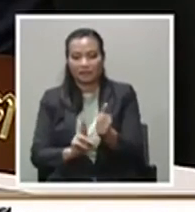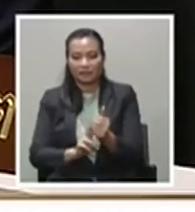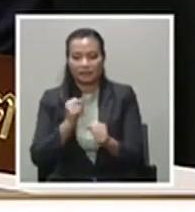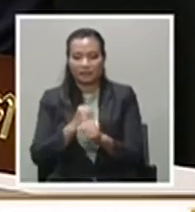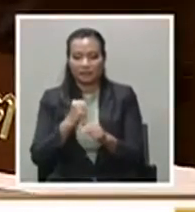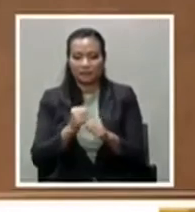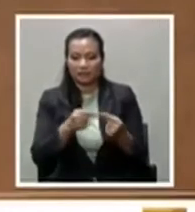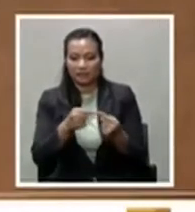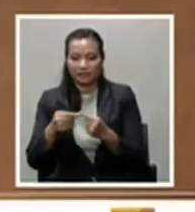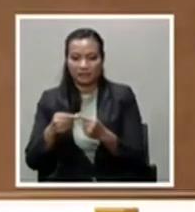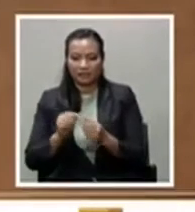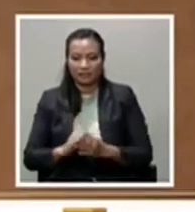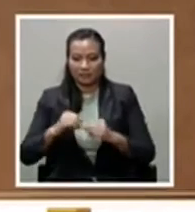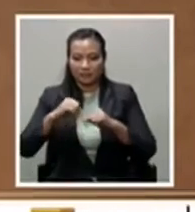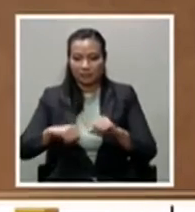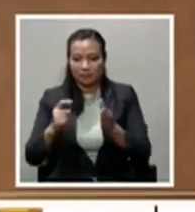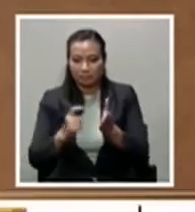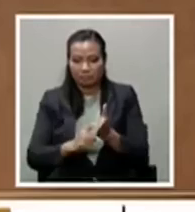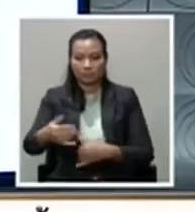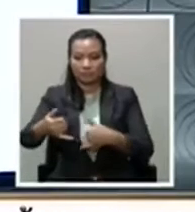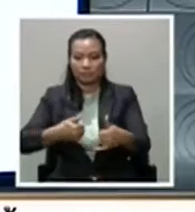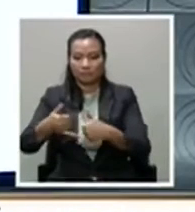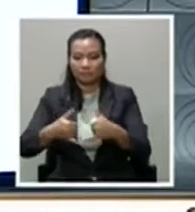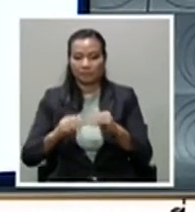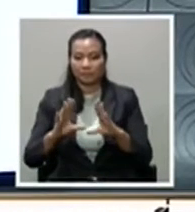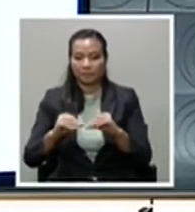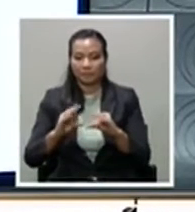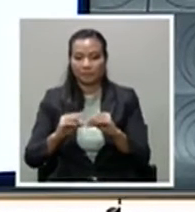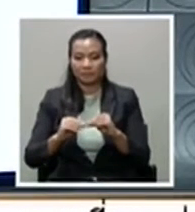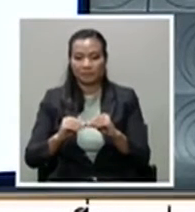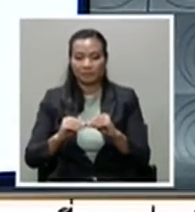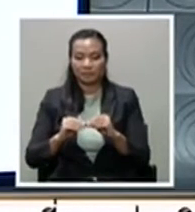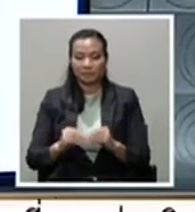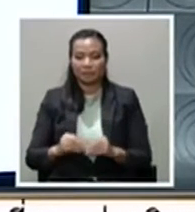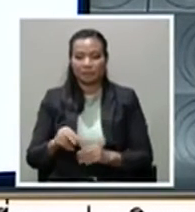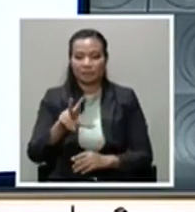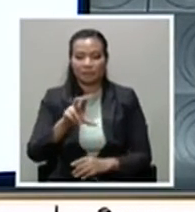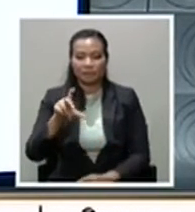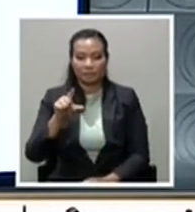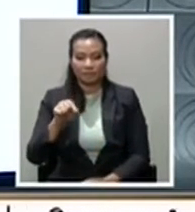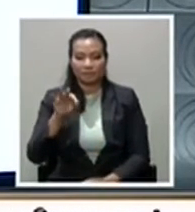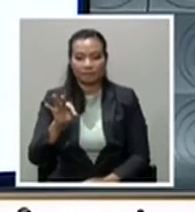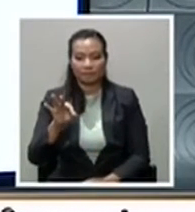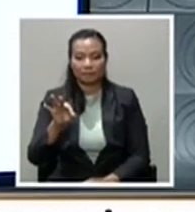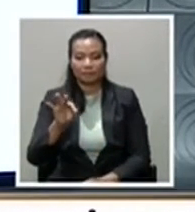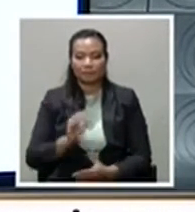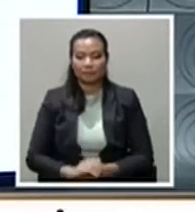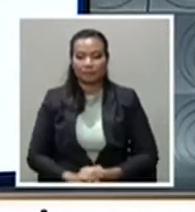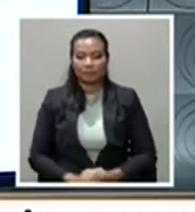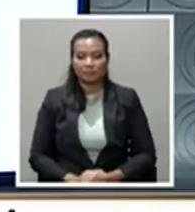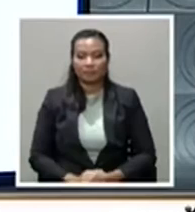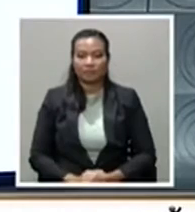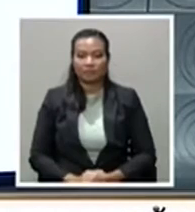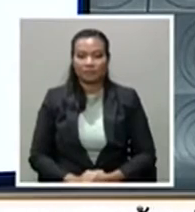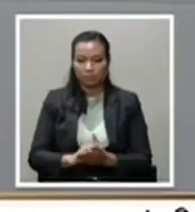ายกรัฐมนตรียังกวาดคะแนนไปได้มากที่สุดคือไว้วางใจ277ไม่ไว้วางใจ50งดออกเสีย